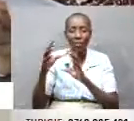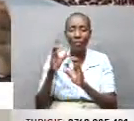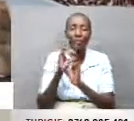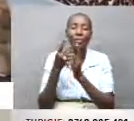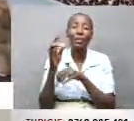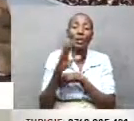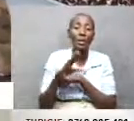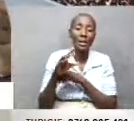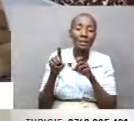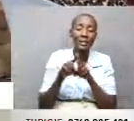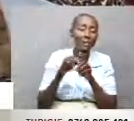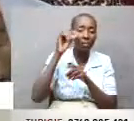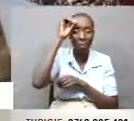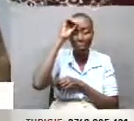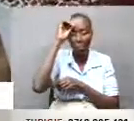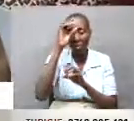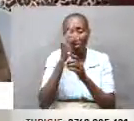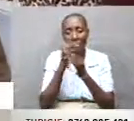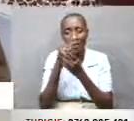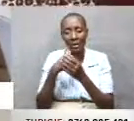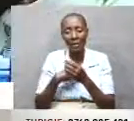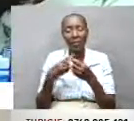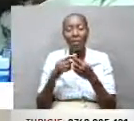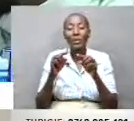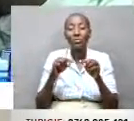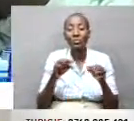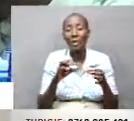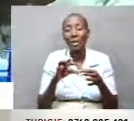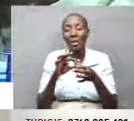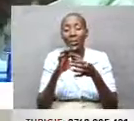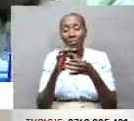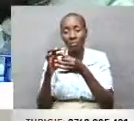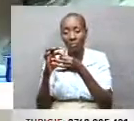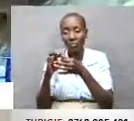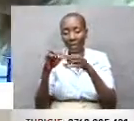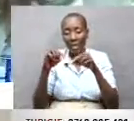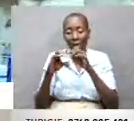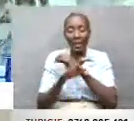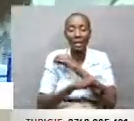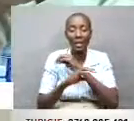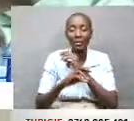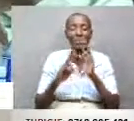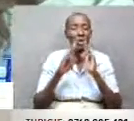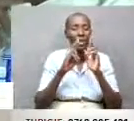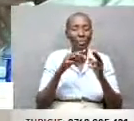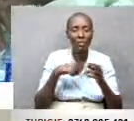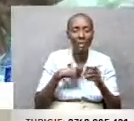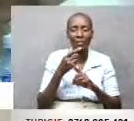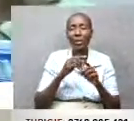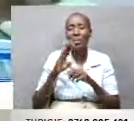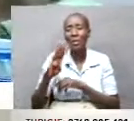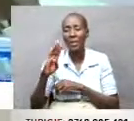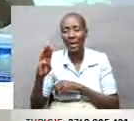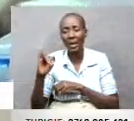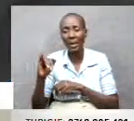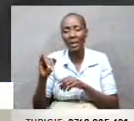na maoni tofauti, hilo shirika la Uwazi Consortium nchini limetoa ripoti kuhusiana na mapendekezo ya BBI, huku